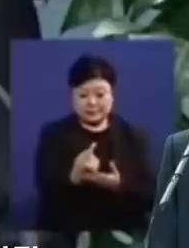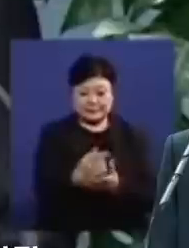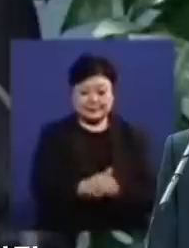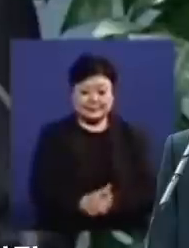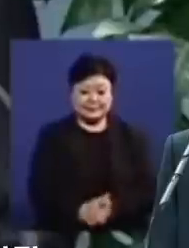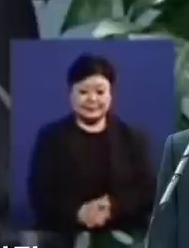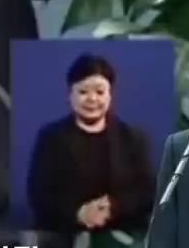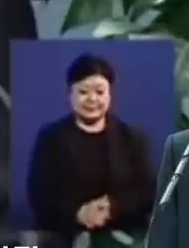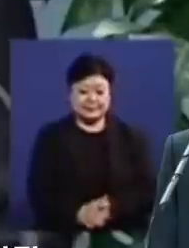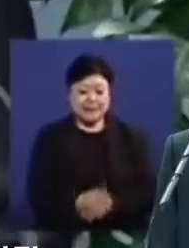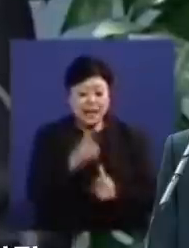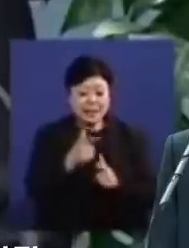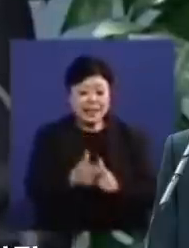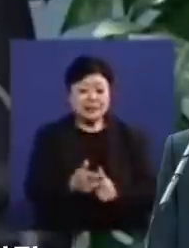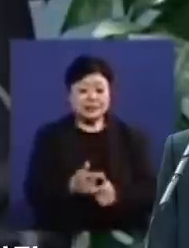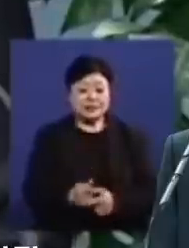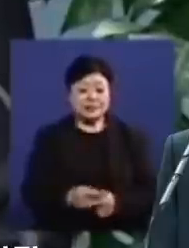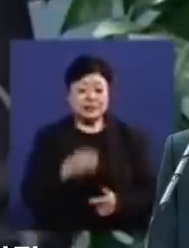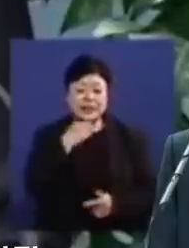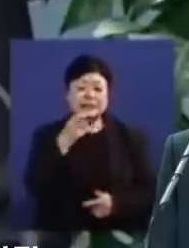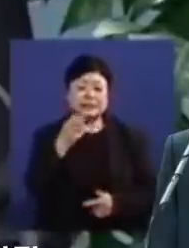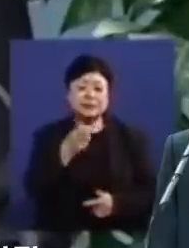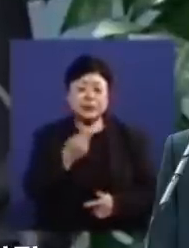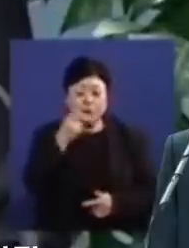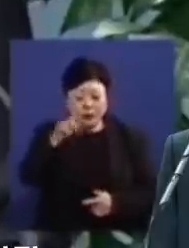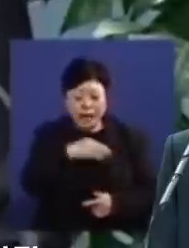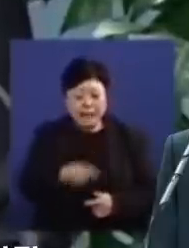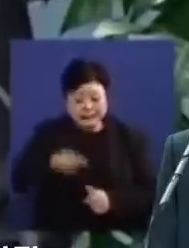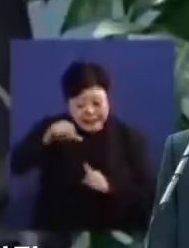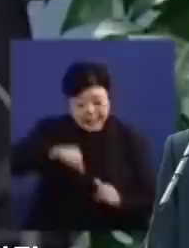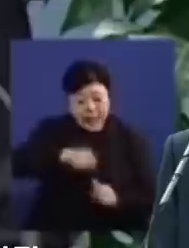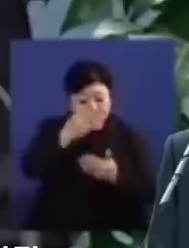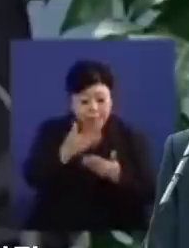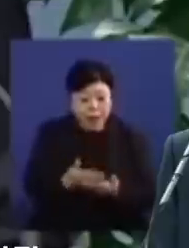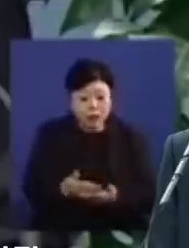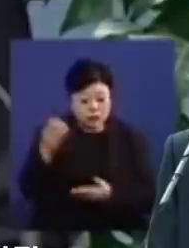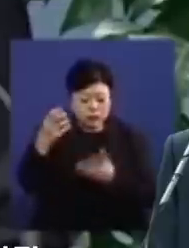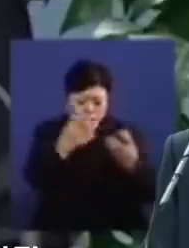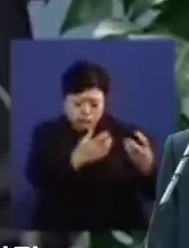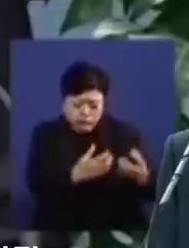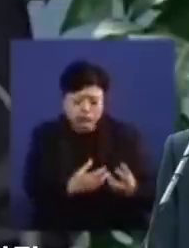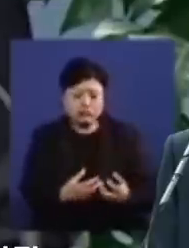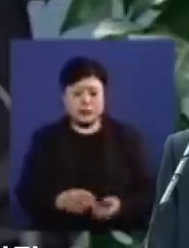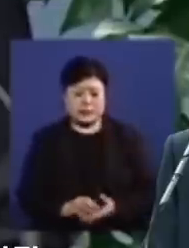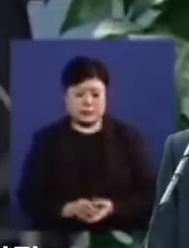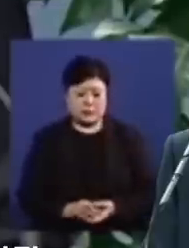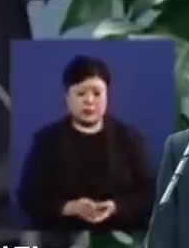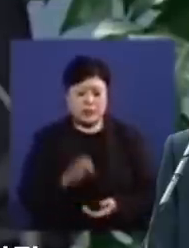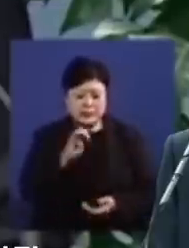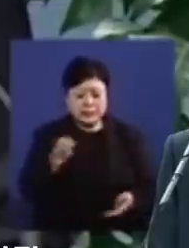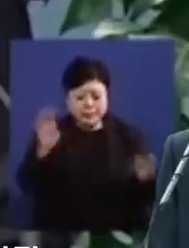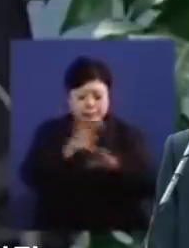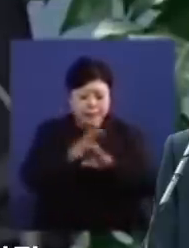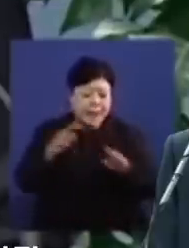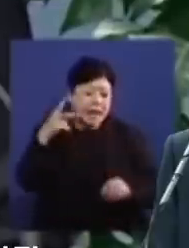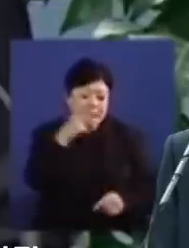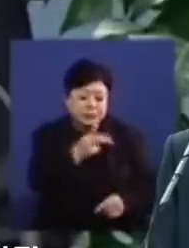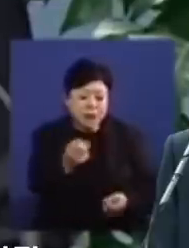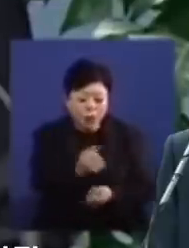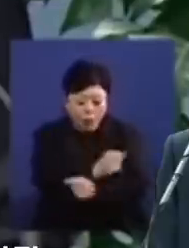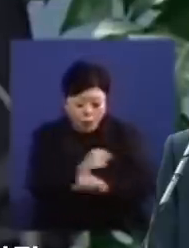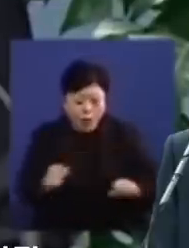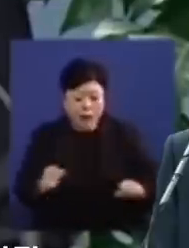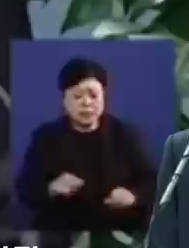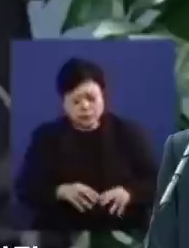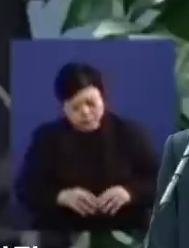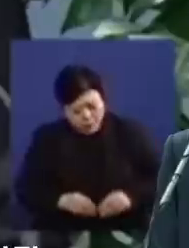오셨습니다. 예수님이 30세 요단강에서 세례를 받으시고 성령 충만하고 40주 40야 금식하시고 광야에서